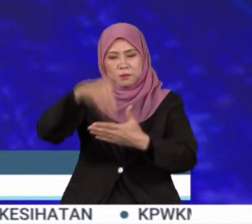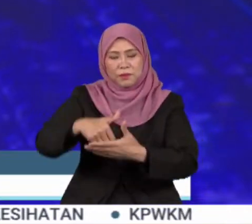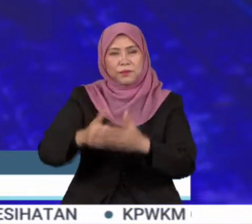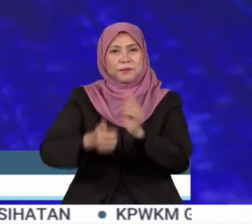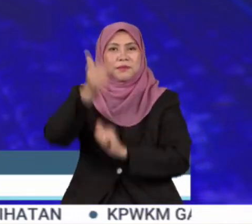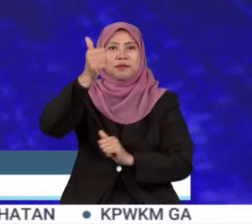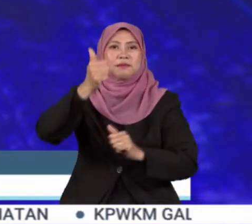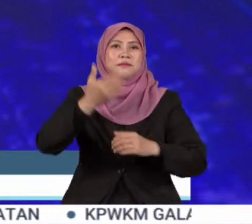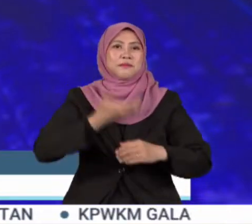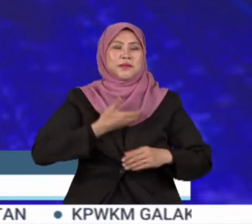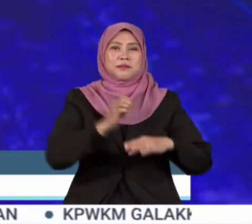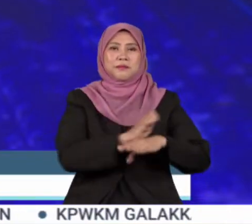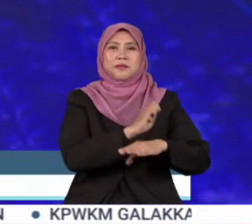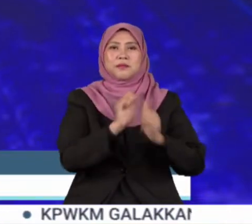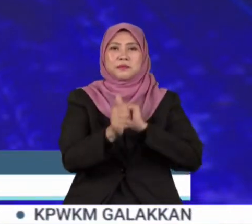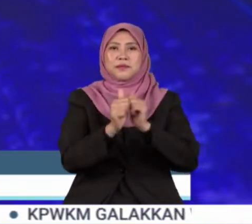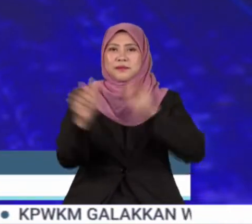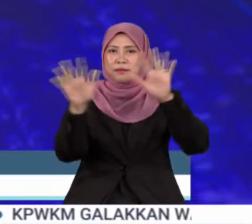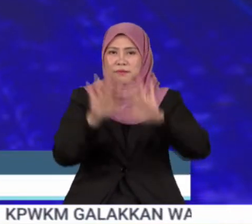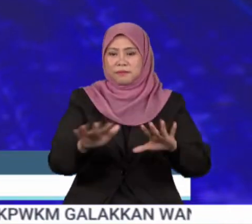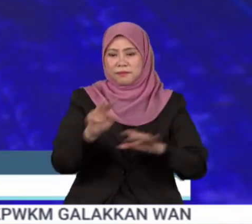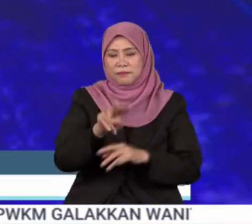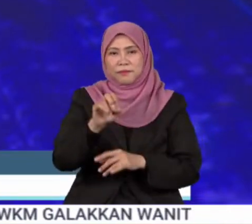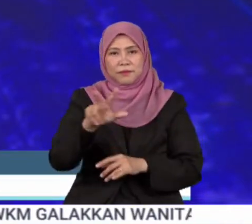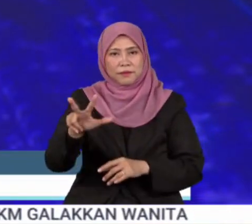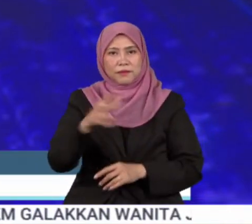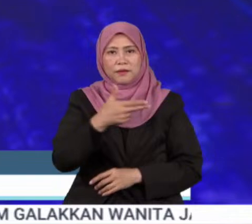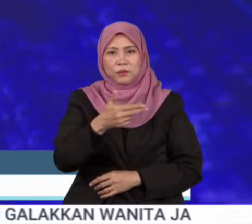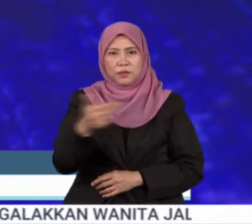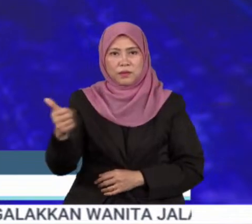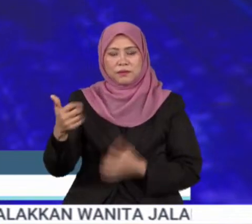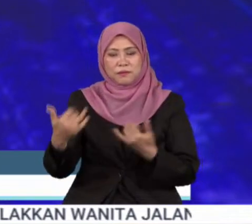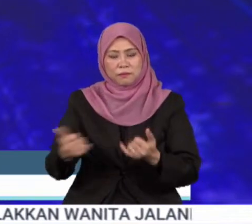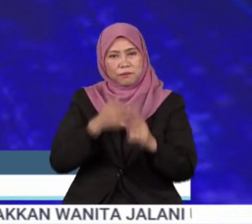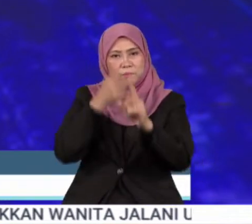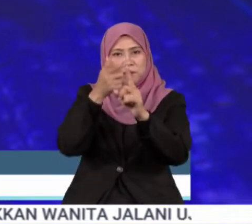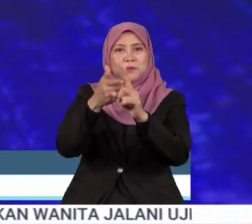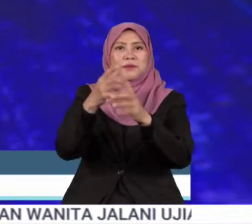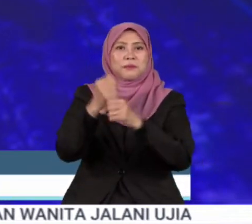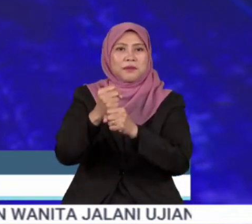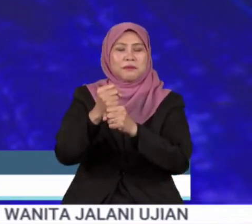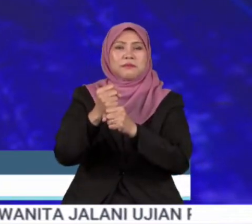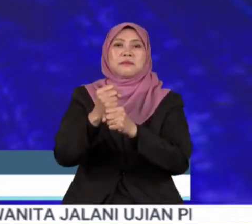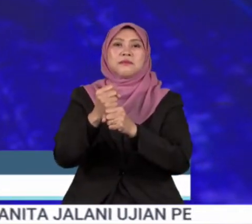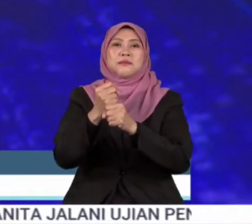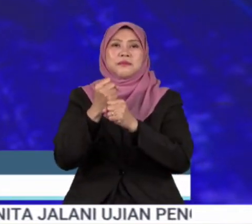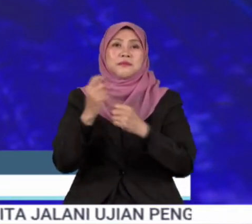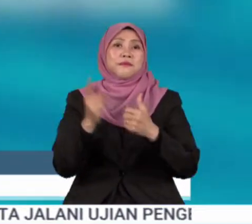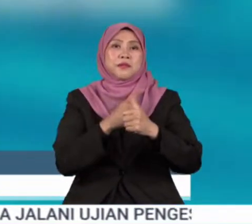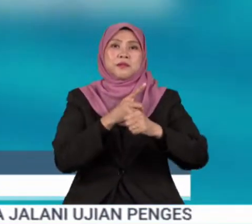pemenang pingat emas Sukan SEA 2023 Indonesia dalam misi memburu kejuaraan sulung mereka.